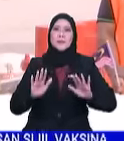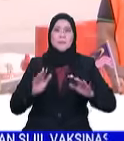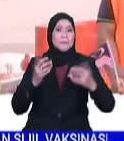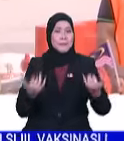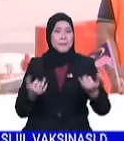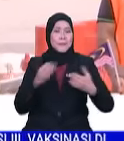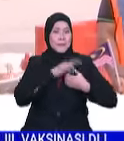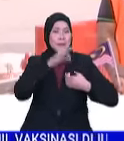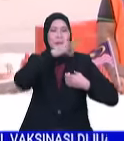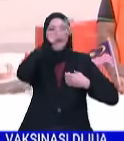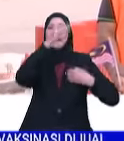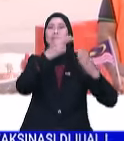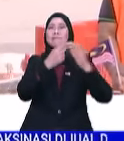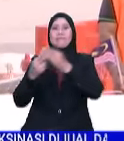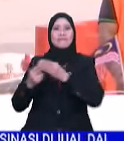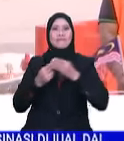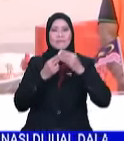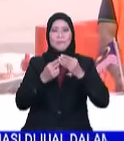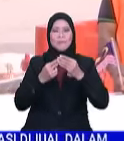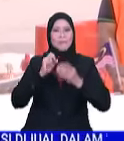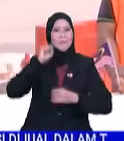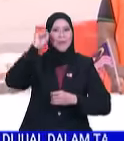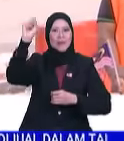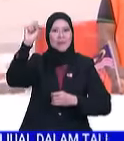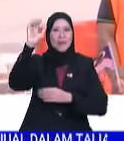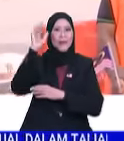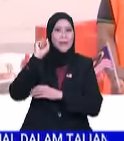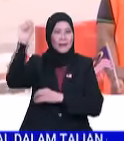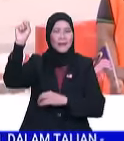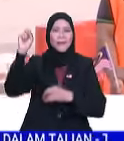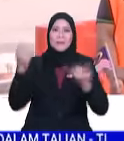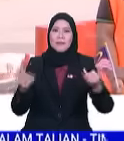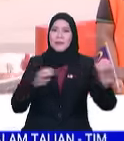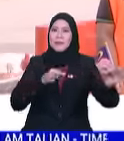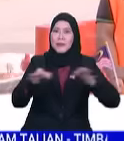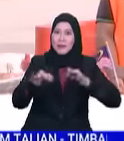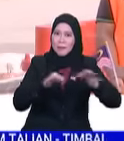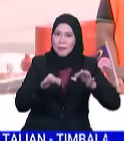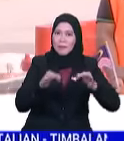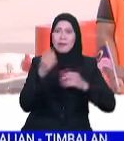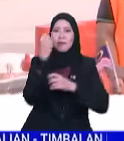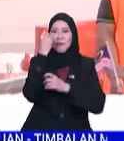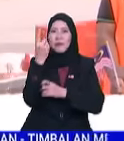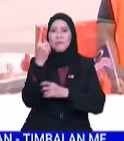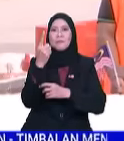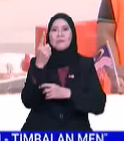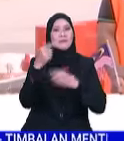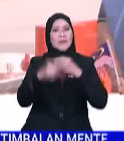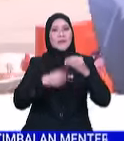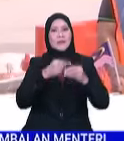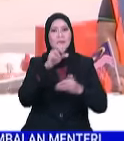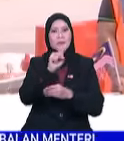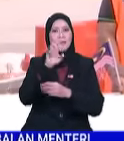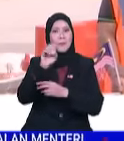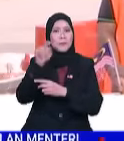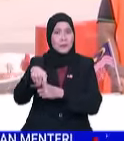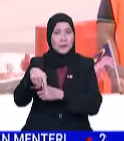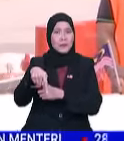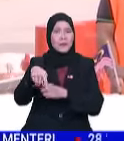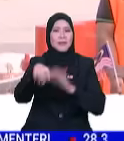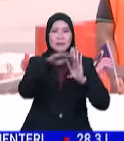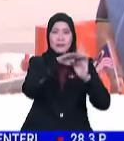patriotik semasa Hari Kebangsaan. Dan yang ketiganya ialah untuk memberi penerangan kefahaman tentang SOP. Sebab kalau